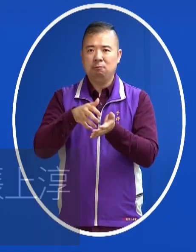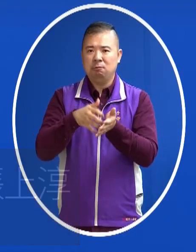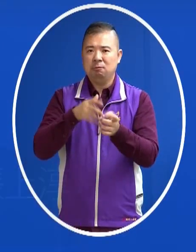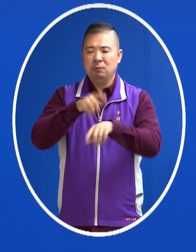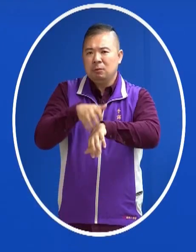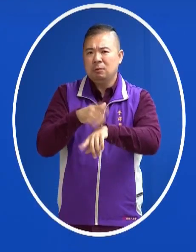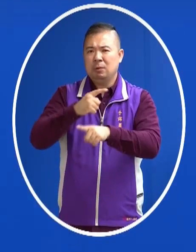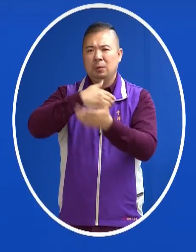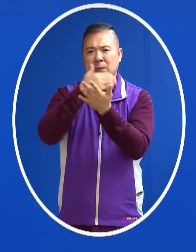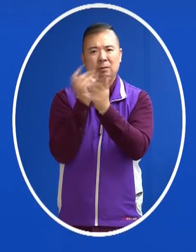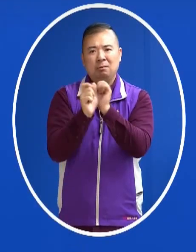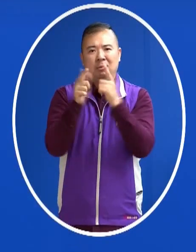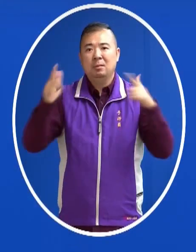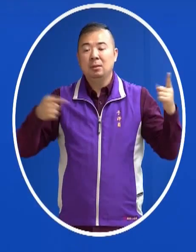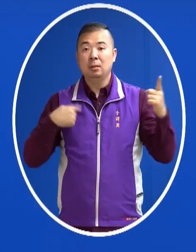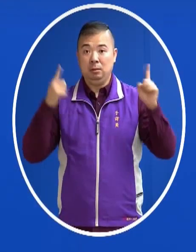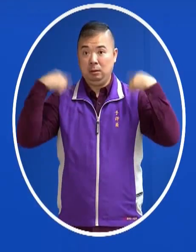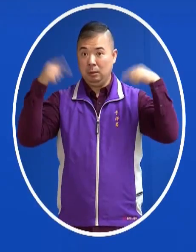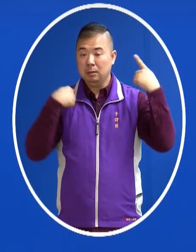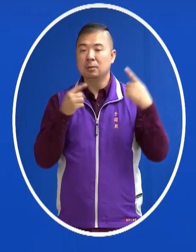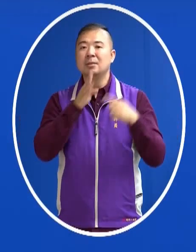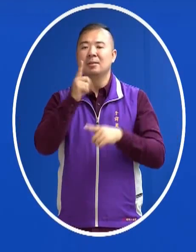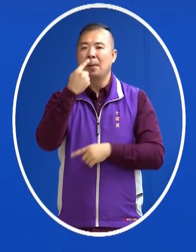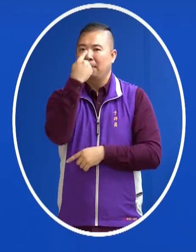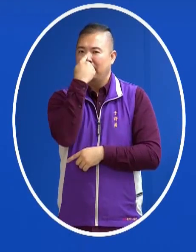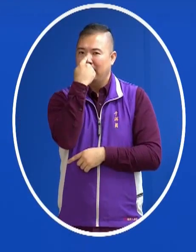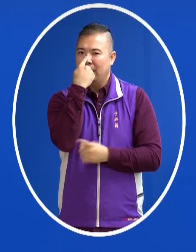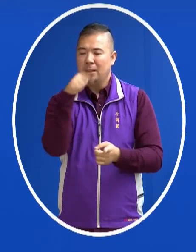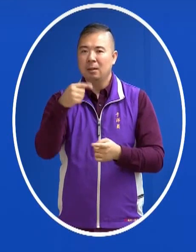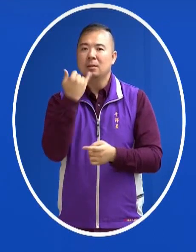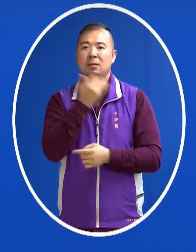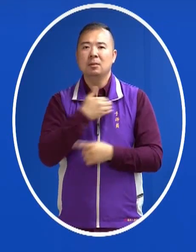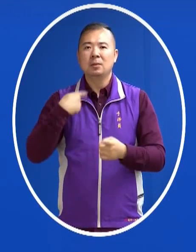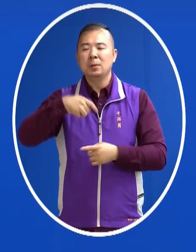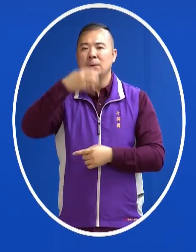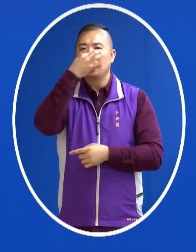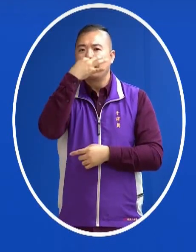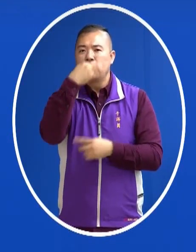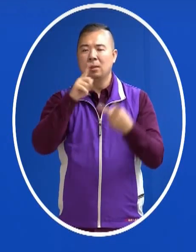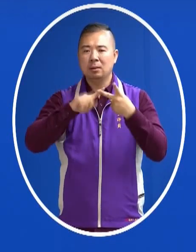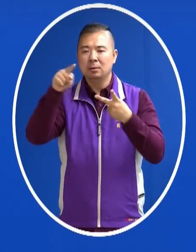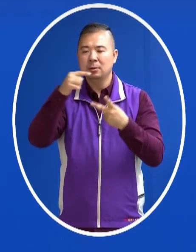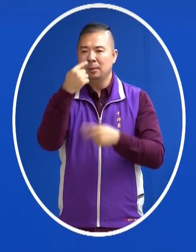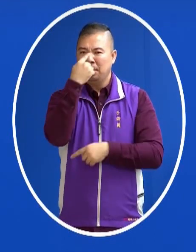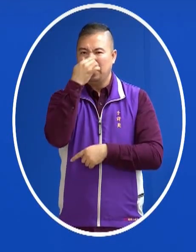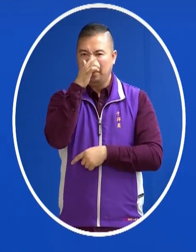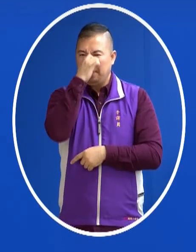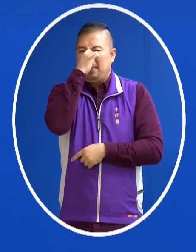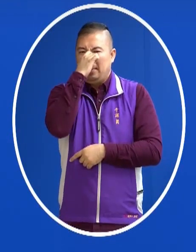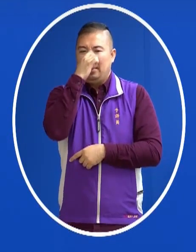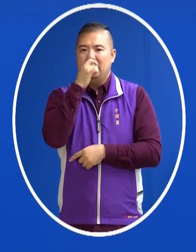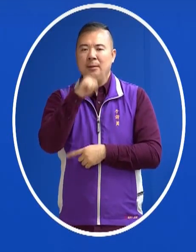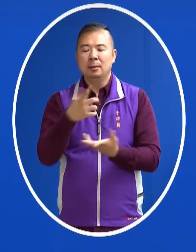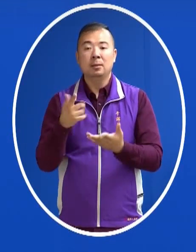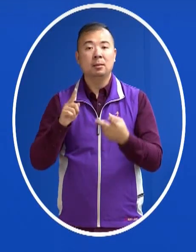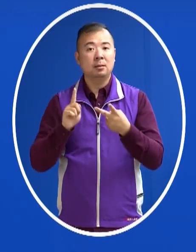然比较常见的当然也许就是鼻子的过敏，那就是会有流鼻水、鼻塞等等这样的一个症状。那一